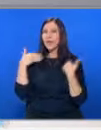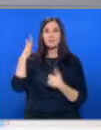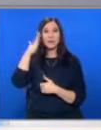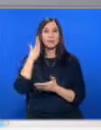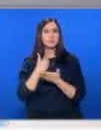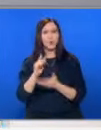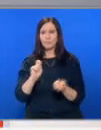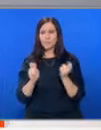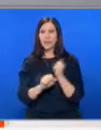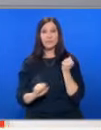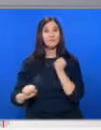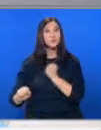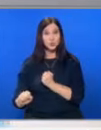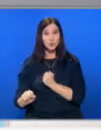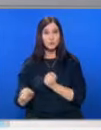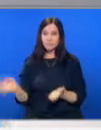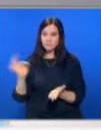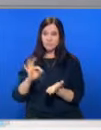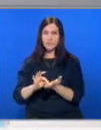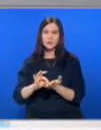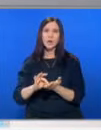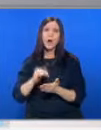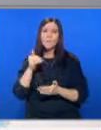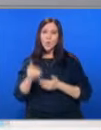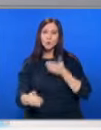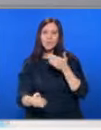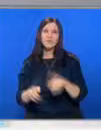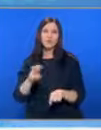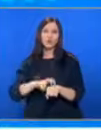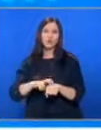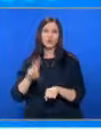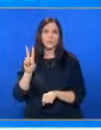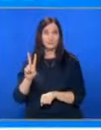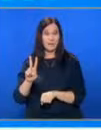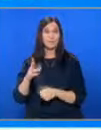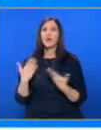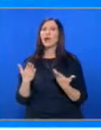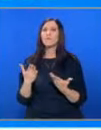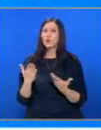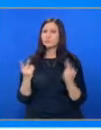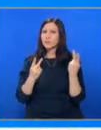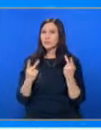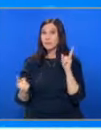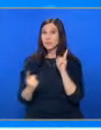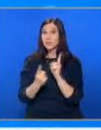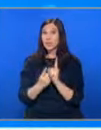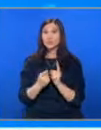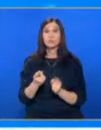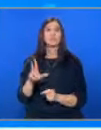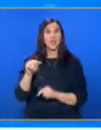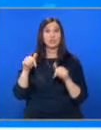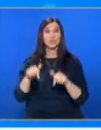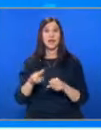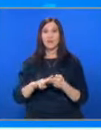кандидат-премиери, според промените в Конституцията, пристигнаха последователно на Дондуков 2. Какво научихме за срещите, ще ни каже